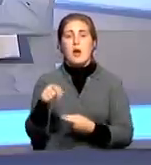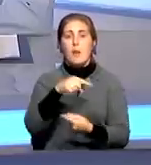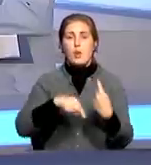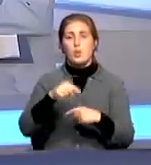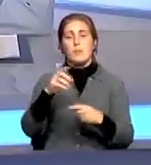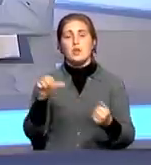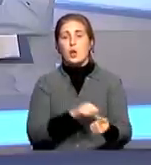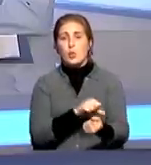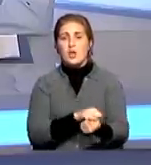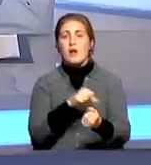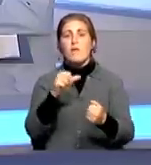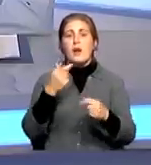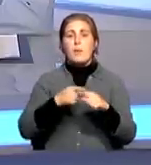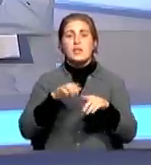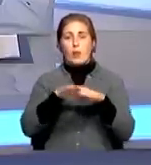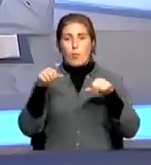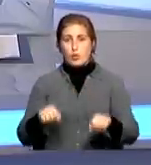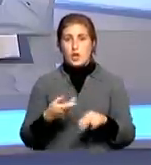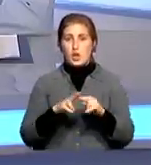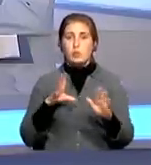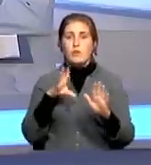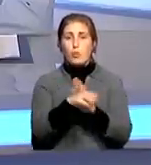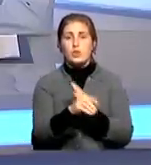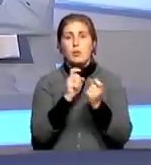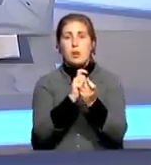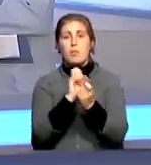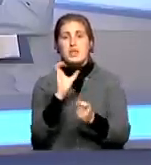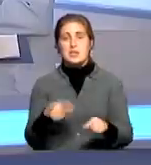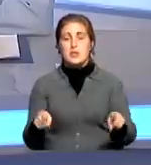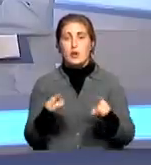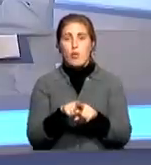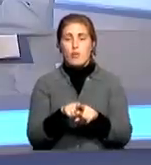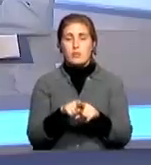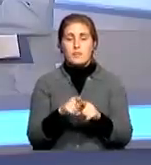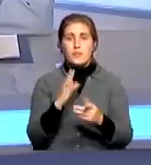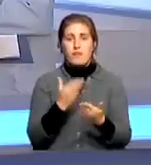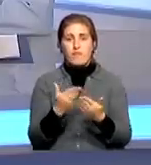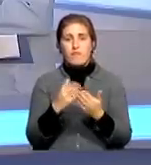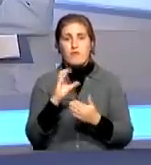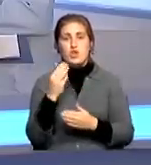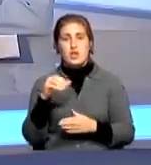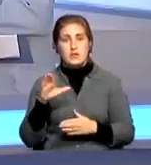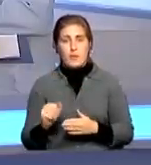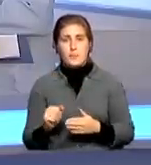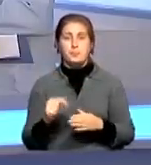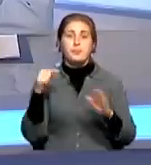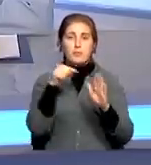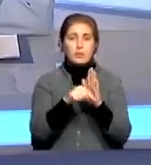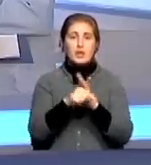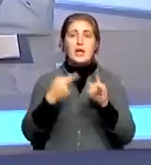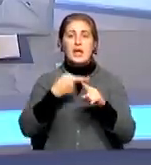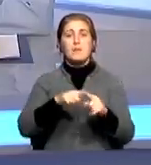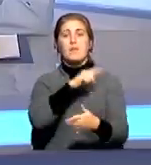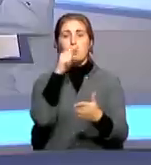наркотиков, в полномочия которой как раз таки входит борьба с такого рода веществами. Значит, этими же